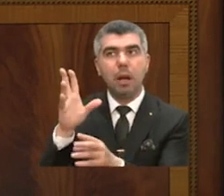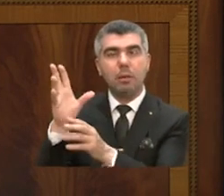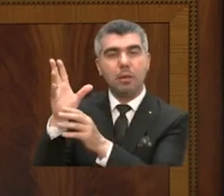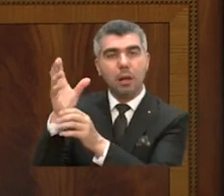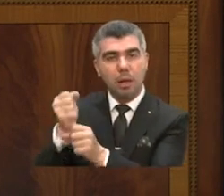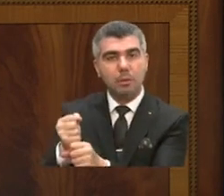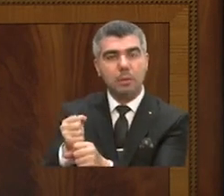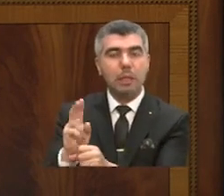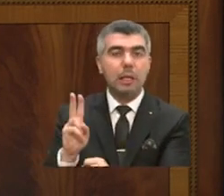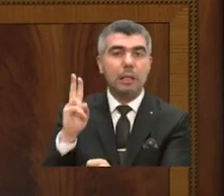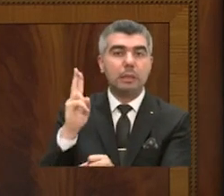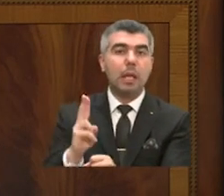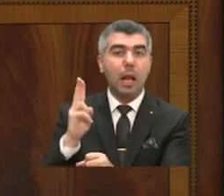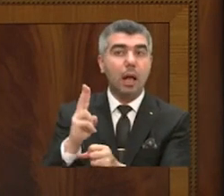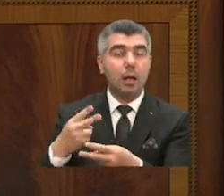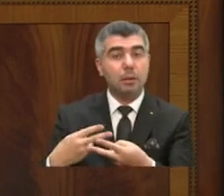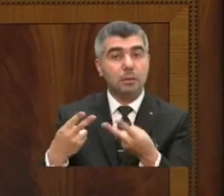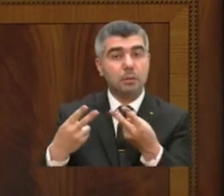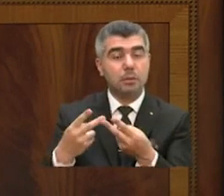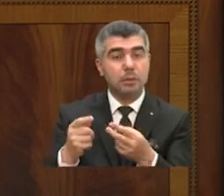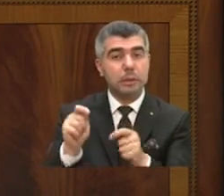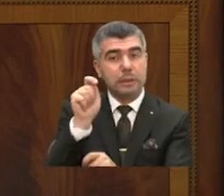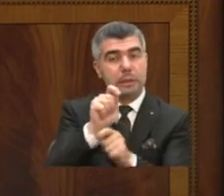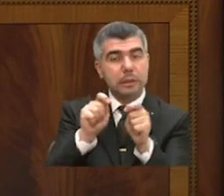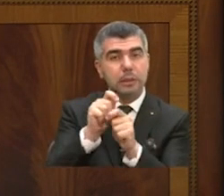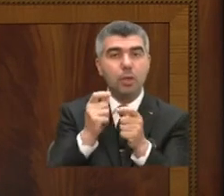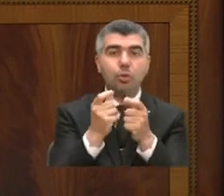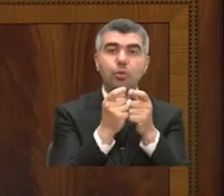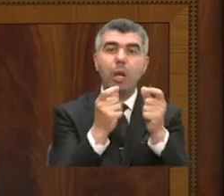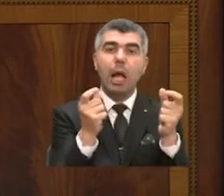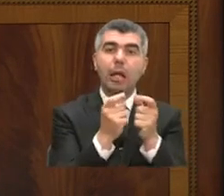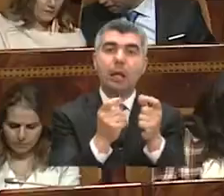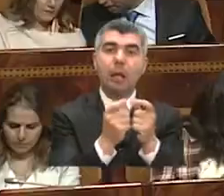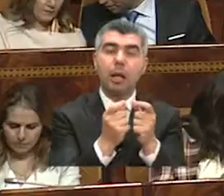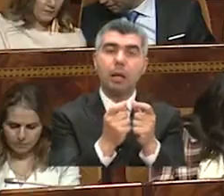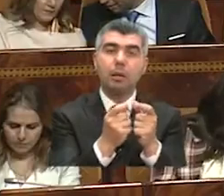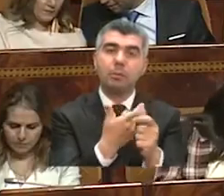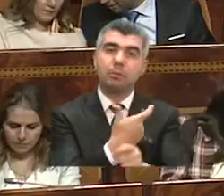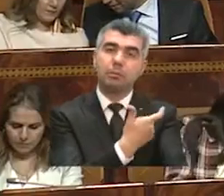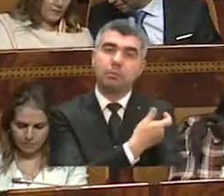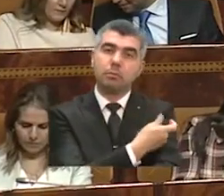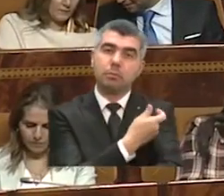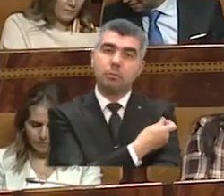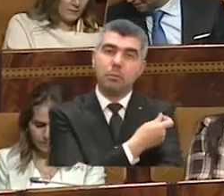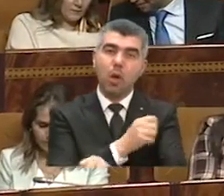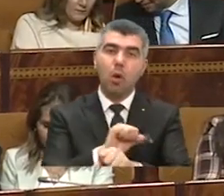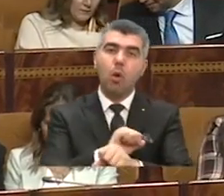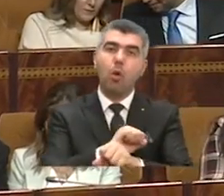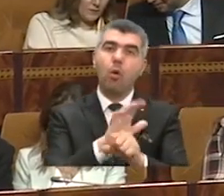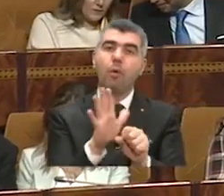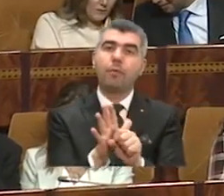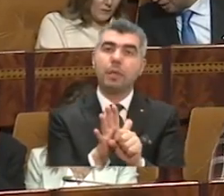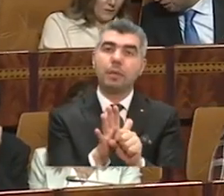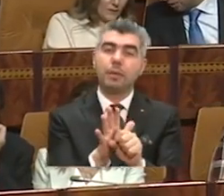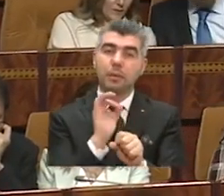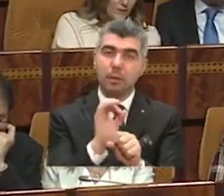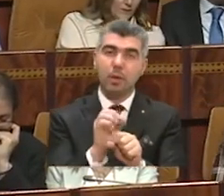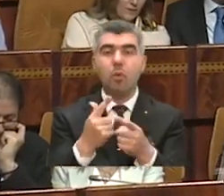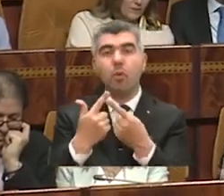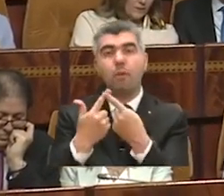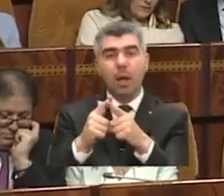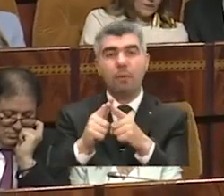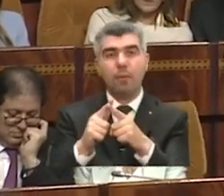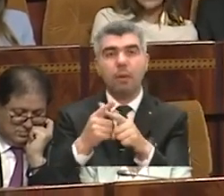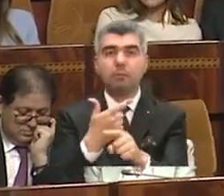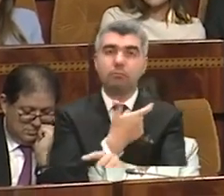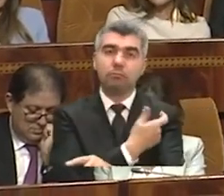أطلق أشغال إنجاز مصنع لتصنيع اللقاح المضاد لكوفيد 19 ولقاحات أخرى،